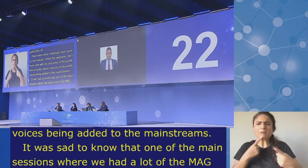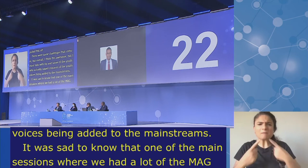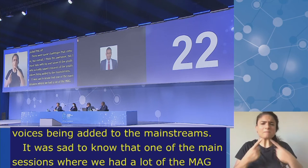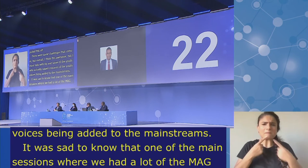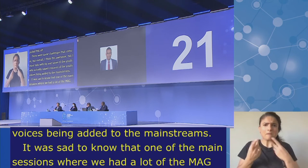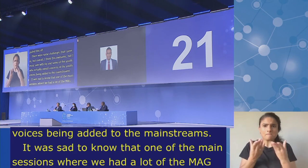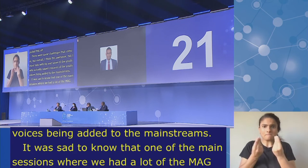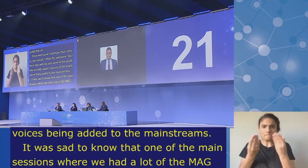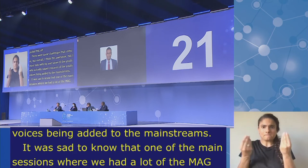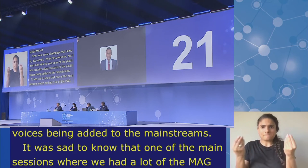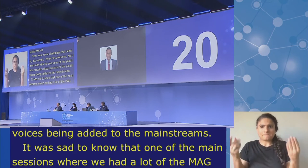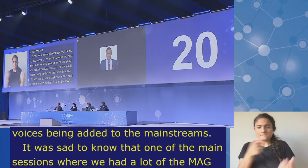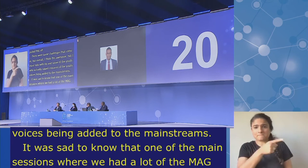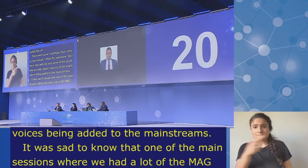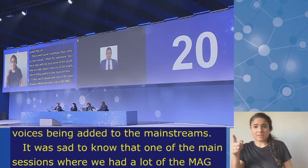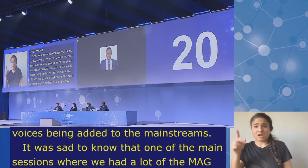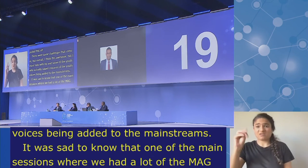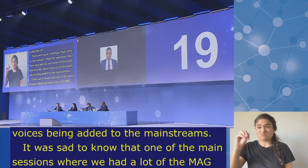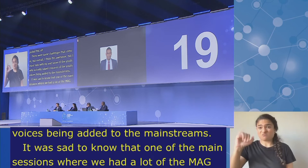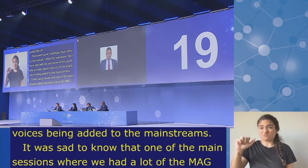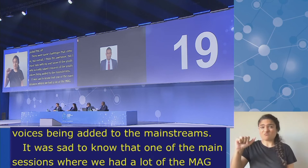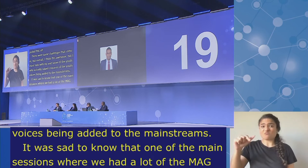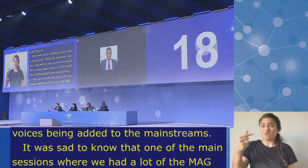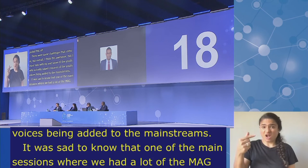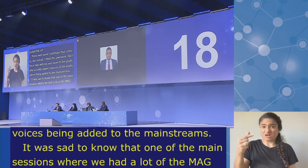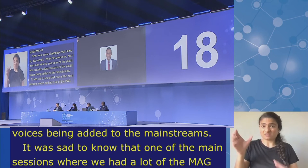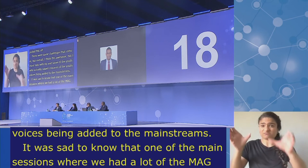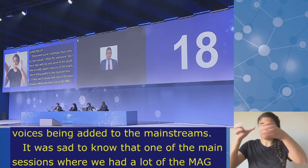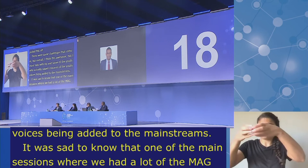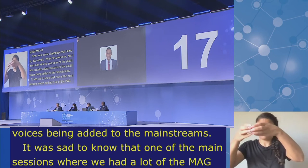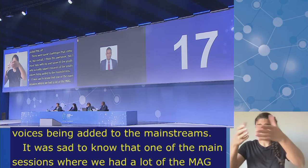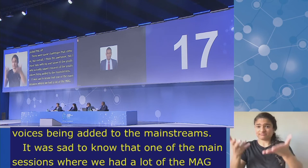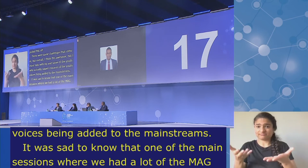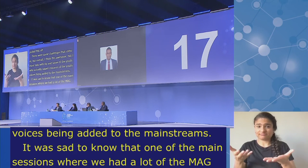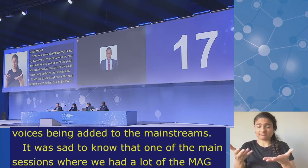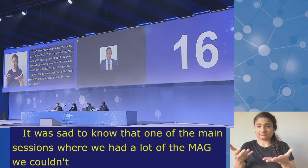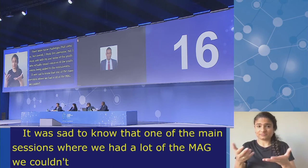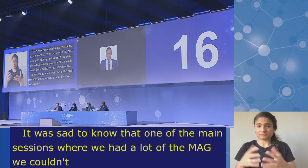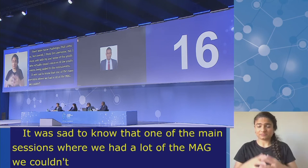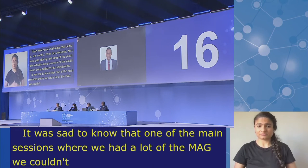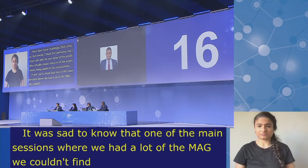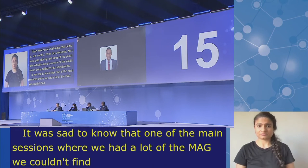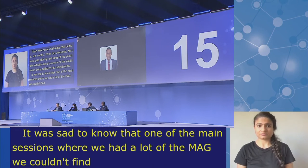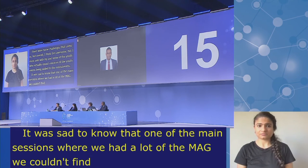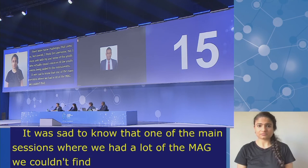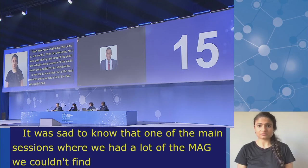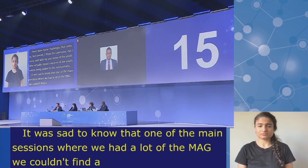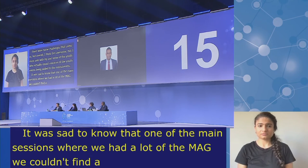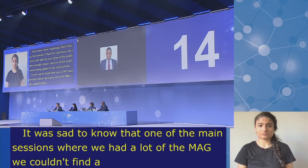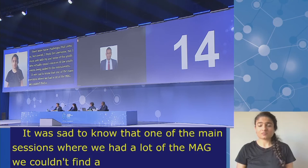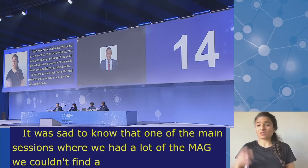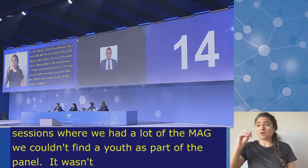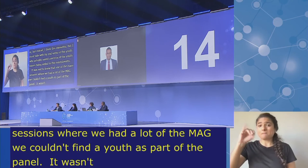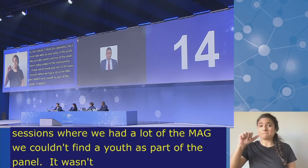И, например, на многих главных общих сессиях среди докладчиков не